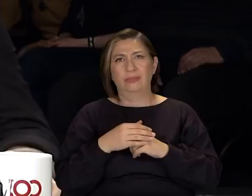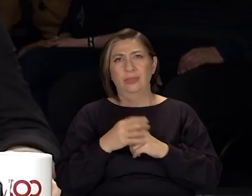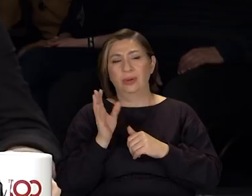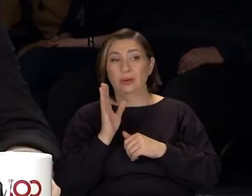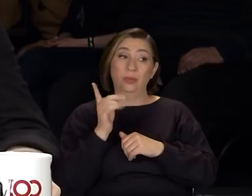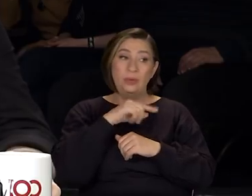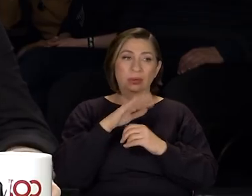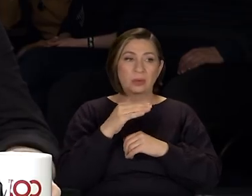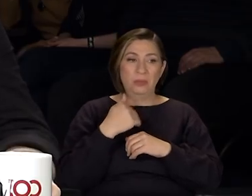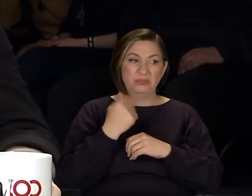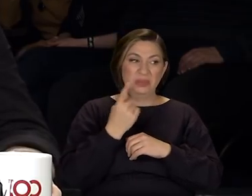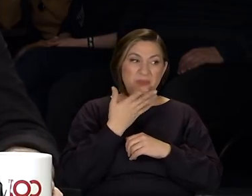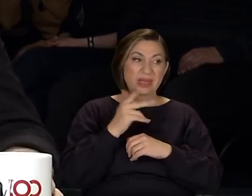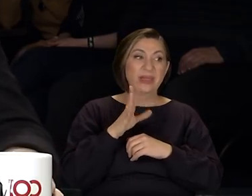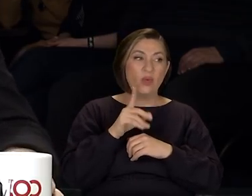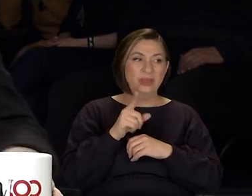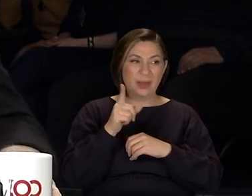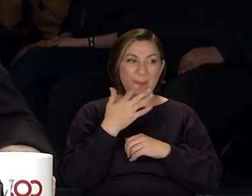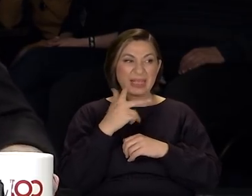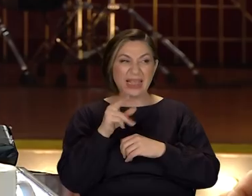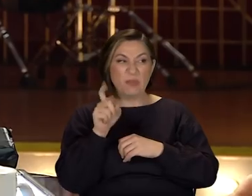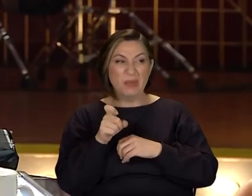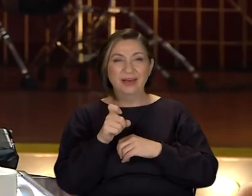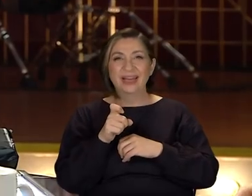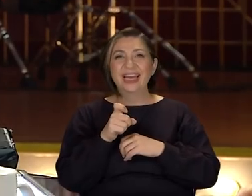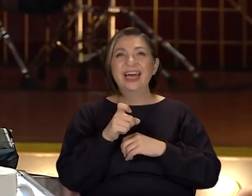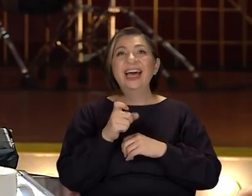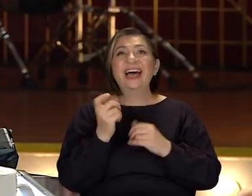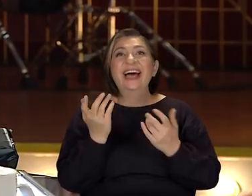Öbürküsü dedi ki ben bir şeye benzetemedim. Sen benzettin mi?